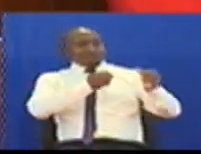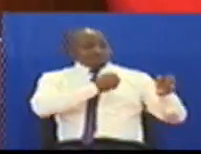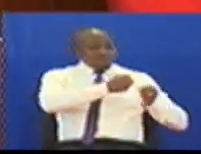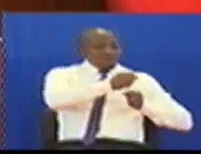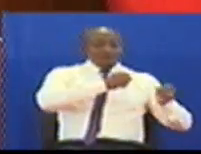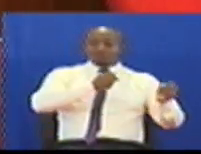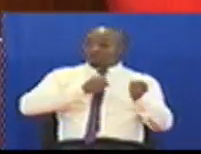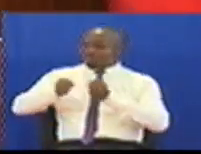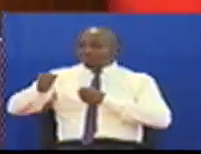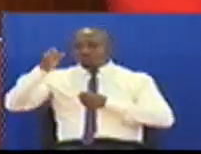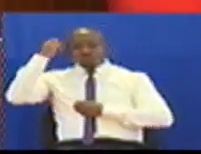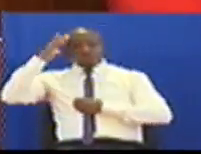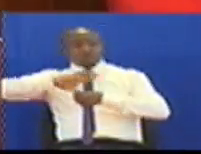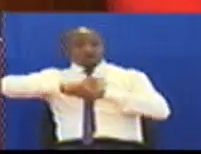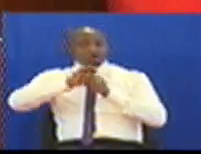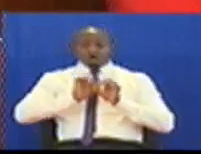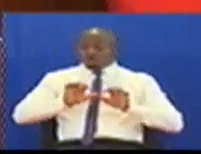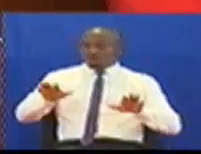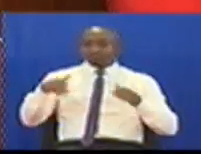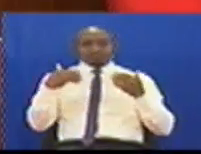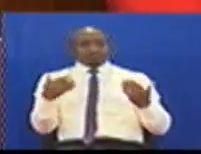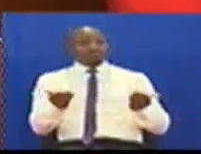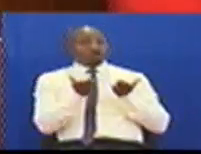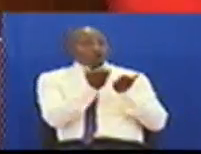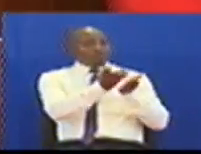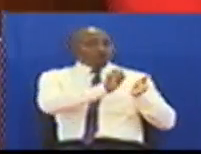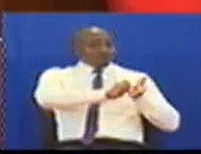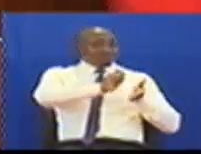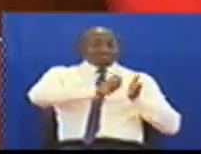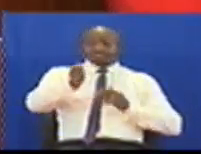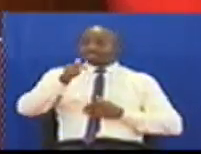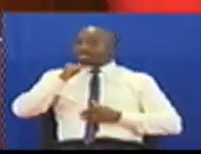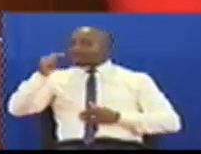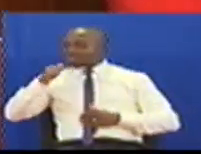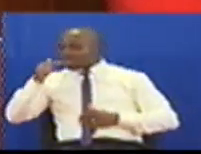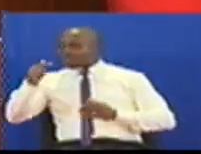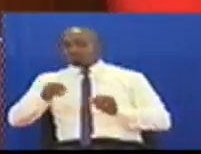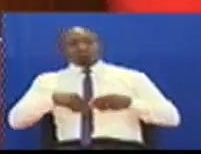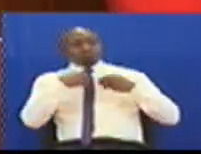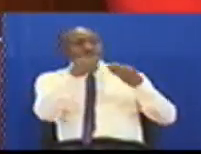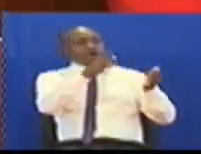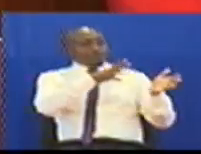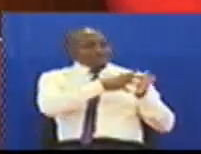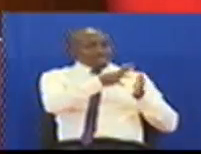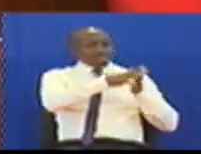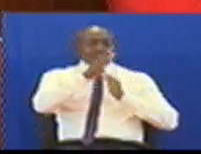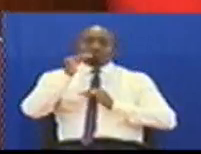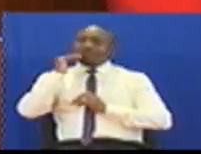huu wa corona, niombe sasa ofisi hii ya ofisi ya Rais TAMISEMI kutoa maelekezo ya makini